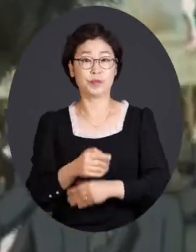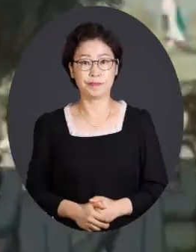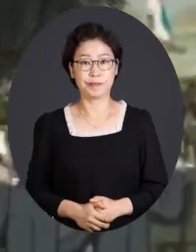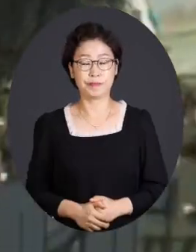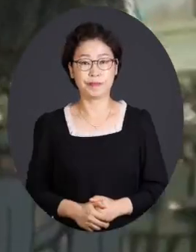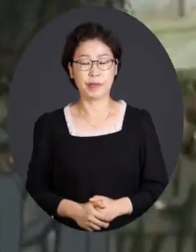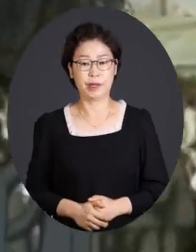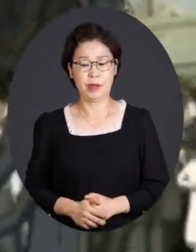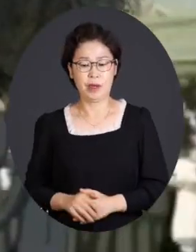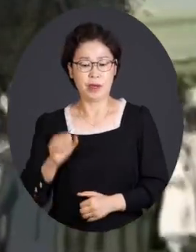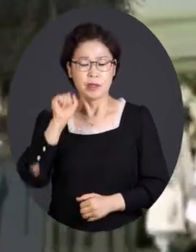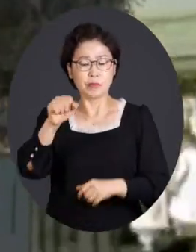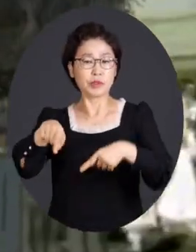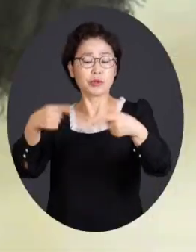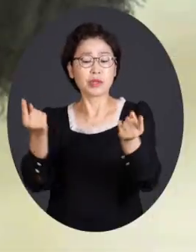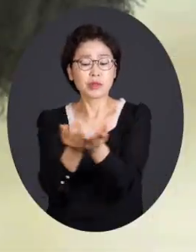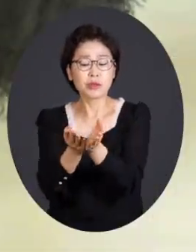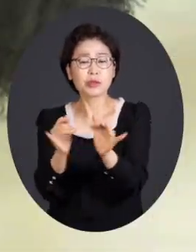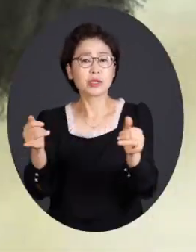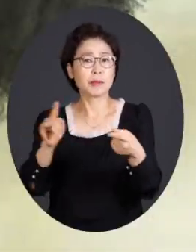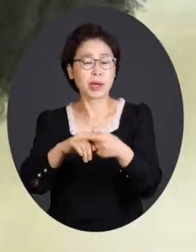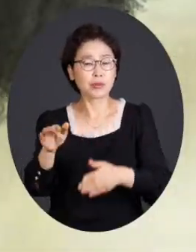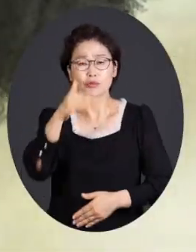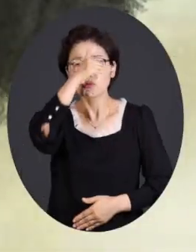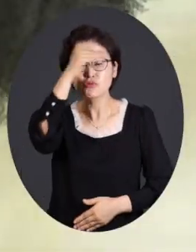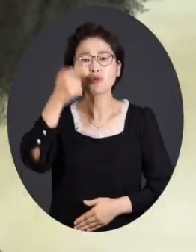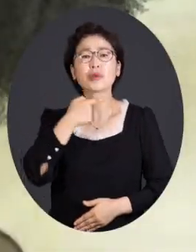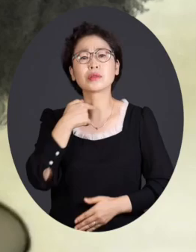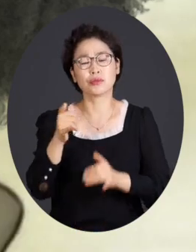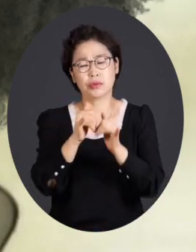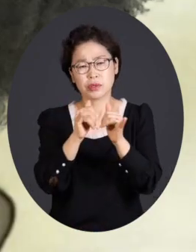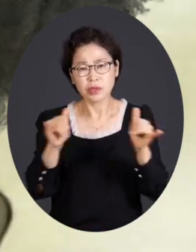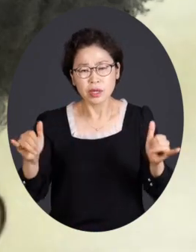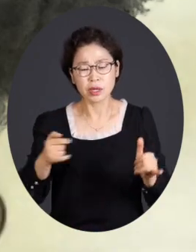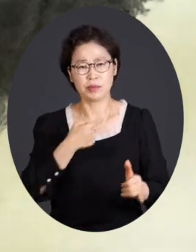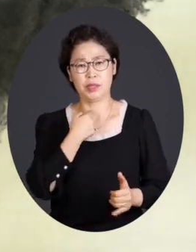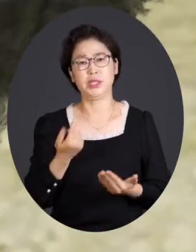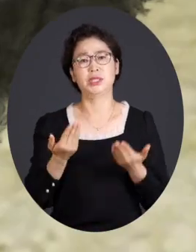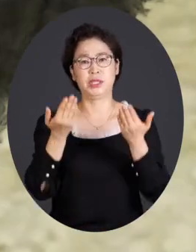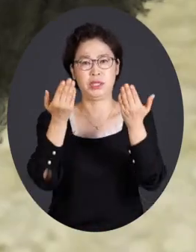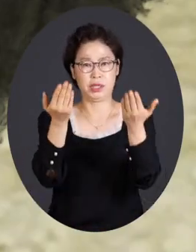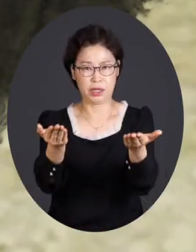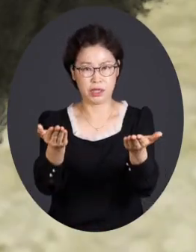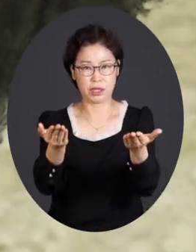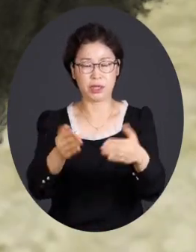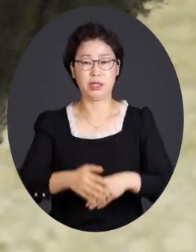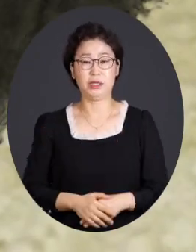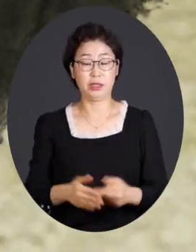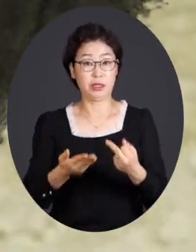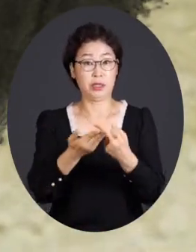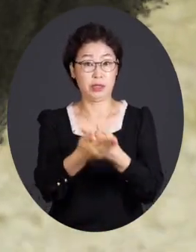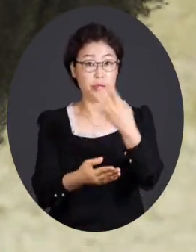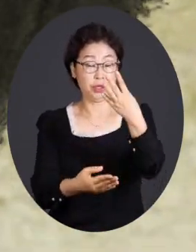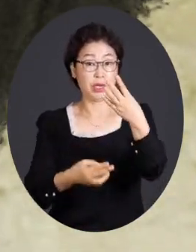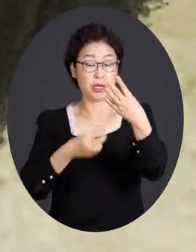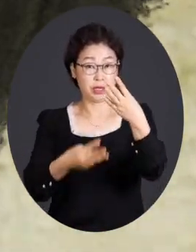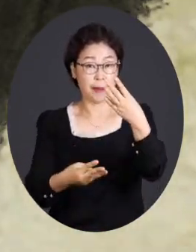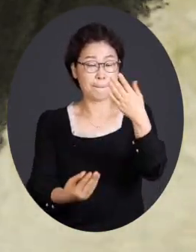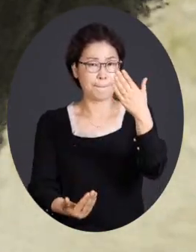시위대가 아닌 시위를 구경하던 이들이 총탄에 희생된 겁니다. 제주 4.3